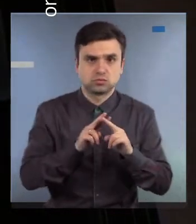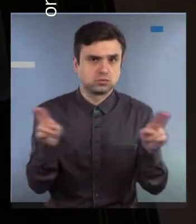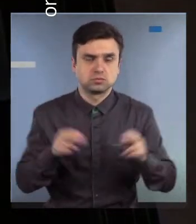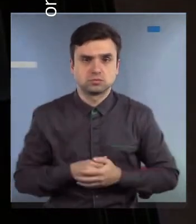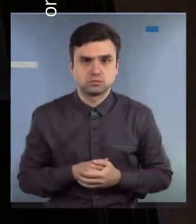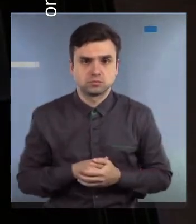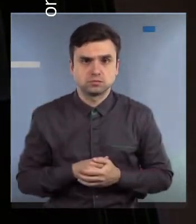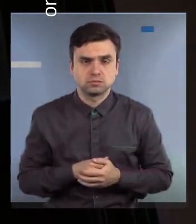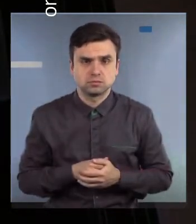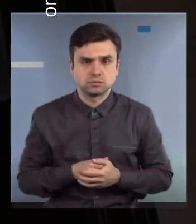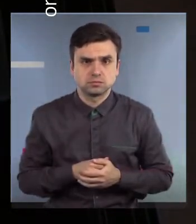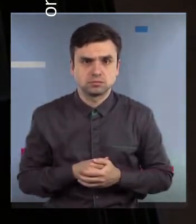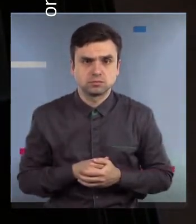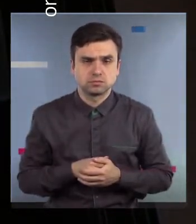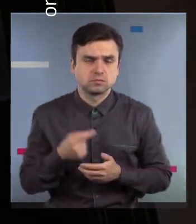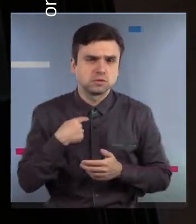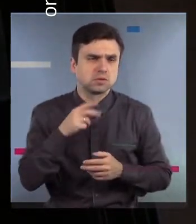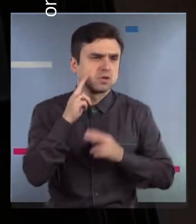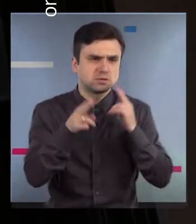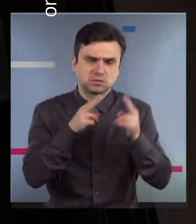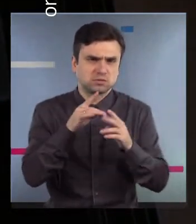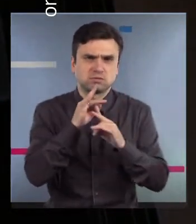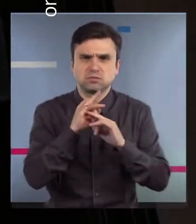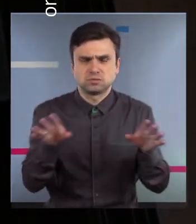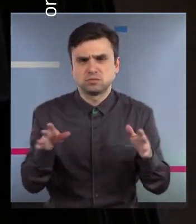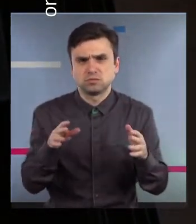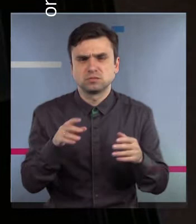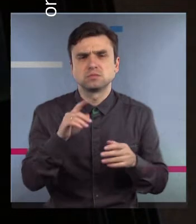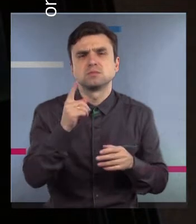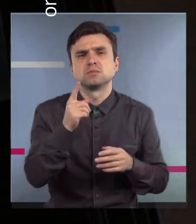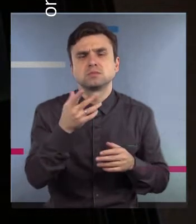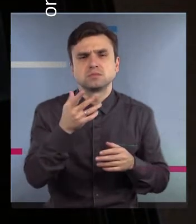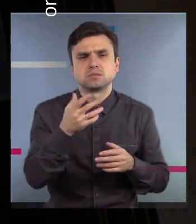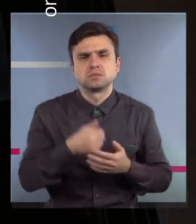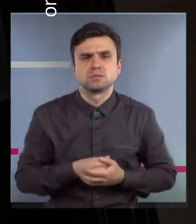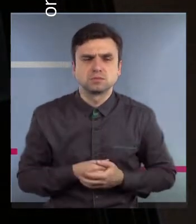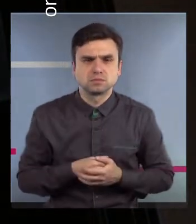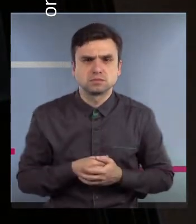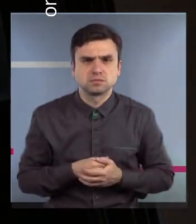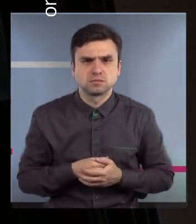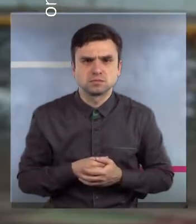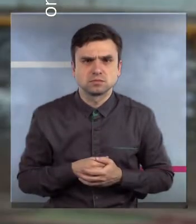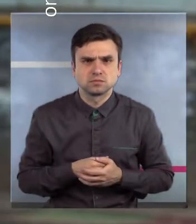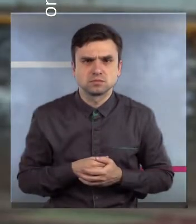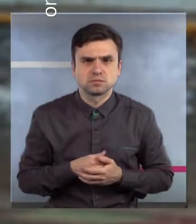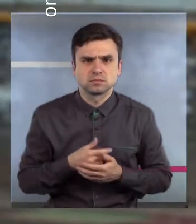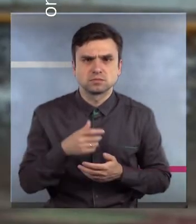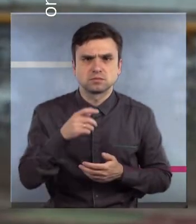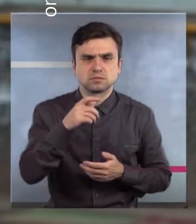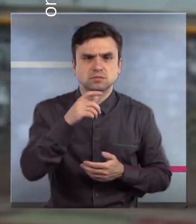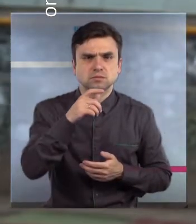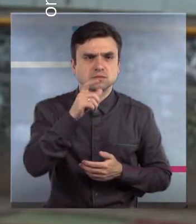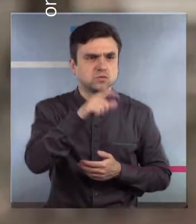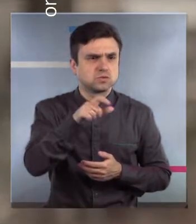Я ні з ким не хочу общатися. Син до вас приходить? Це ті люди, з якими можна общатися. Щоб допомогти